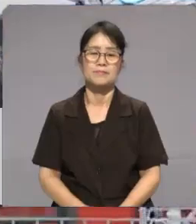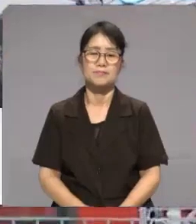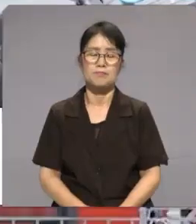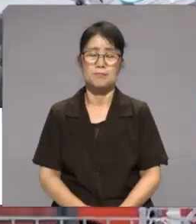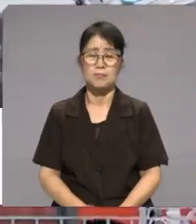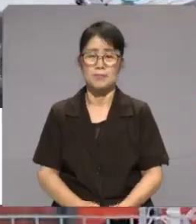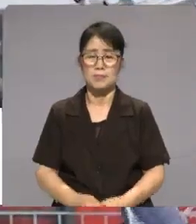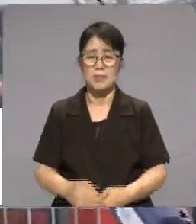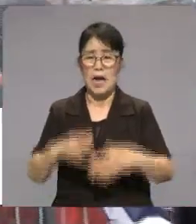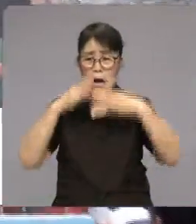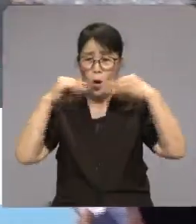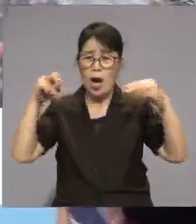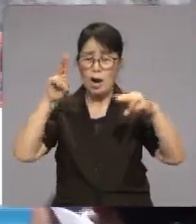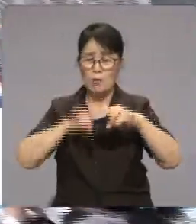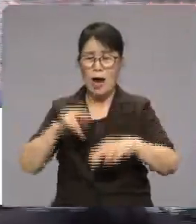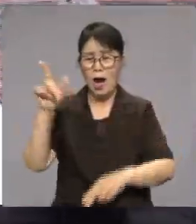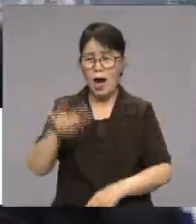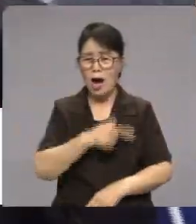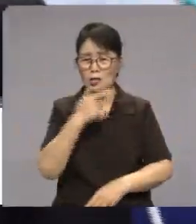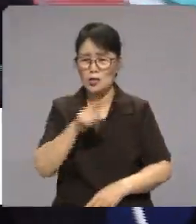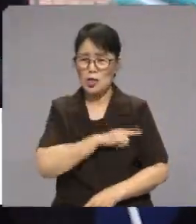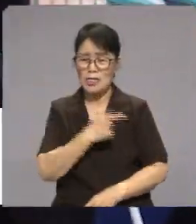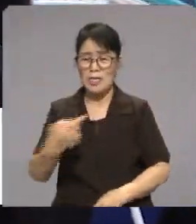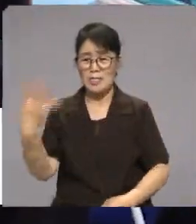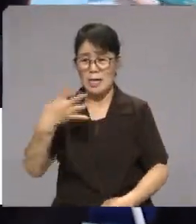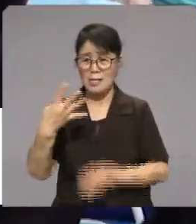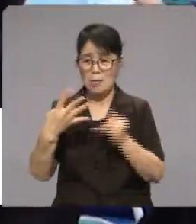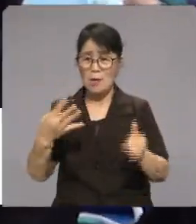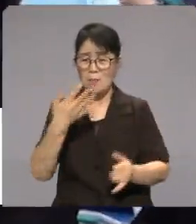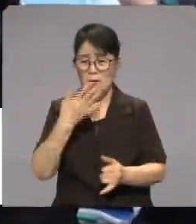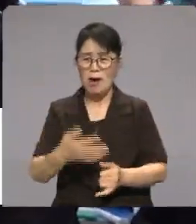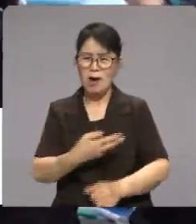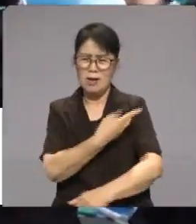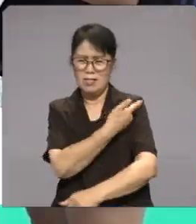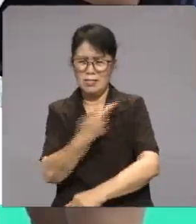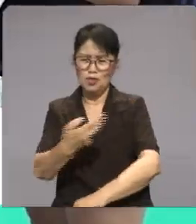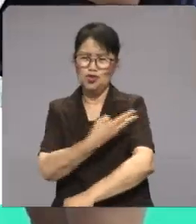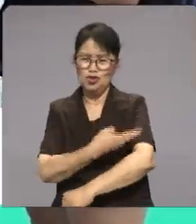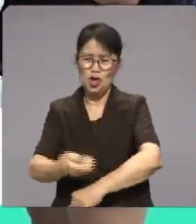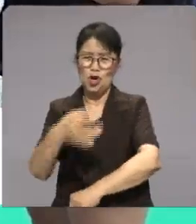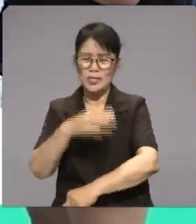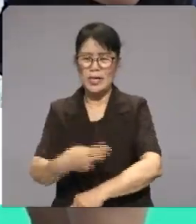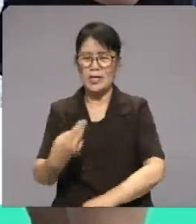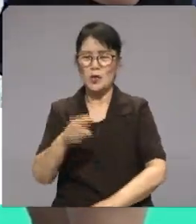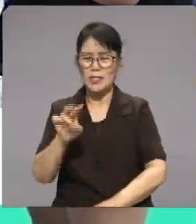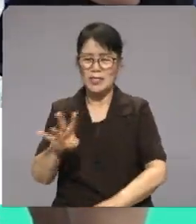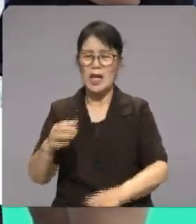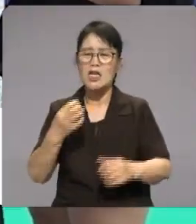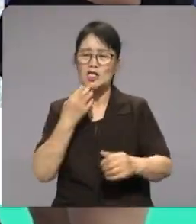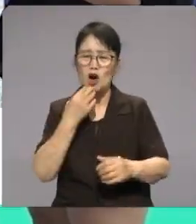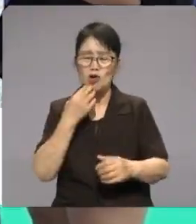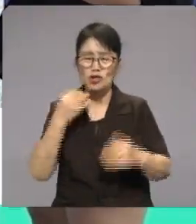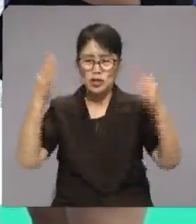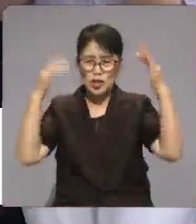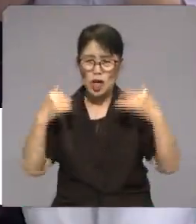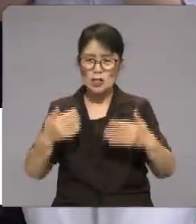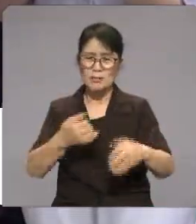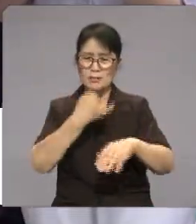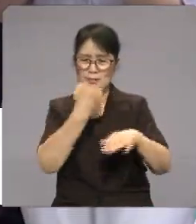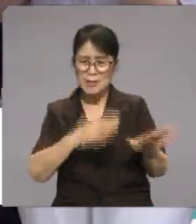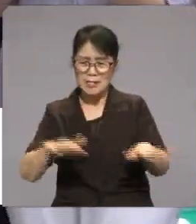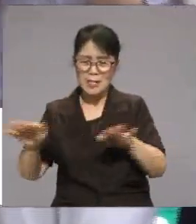광하문 광장에 하루 최대 4천명이 이용할 수 있는 대형 수영장 등이 마련된 2024 서울 머 비치가 문을